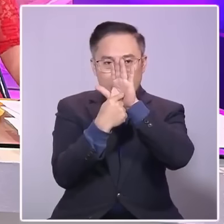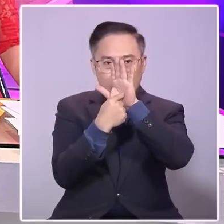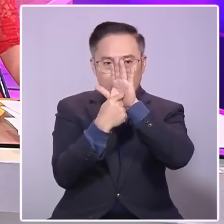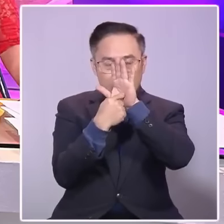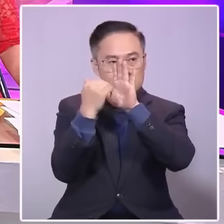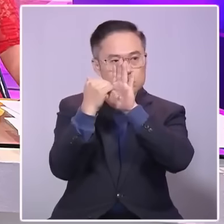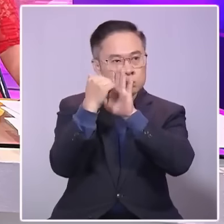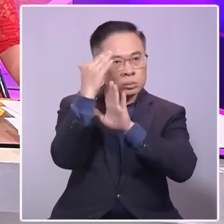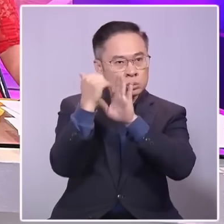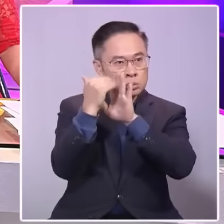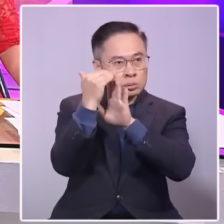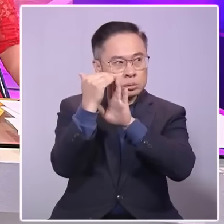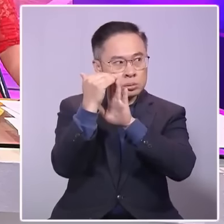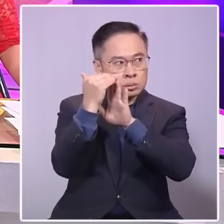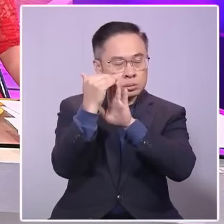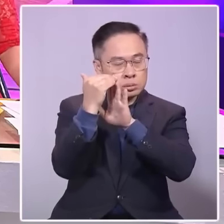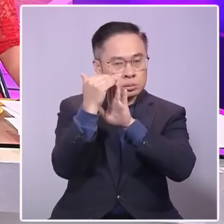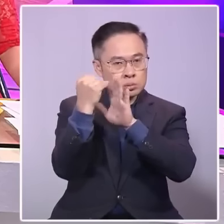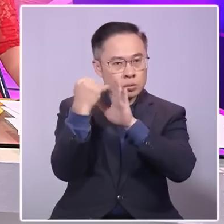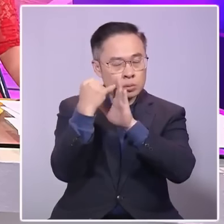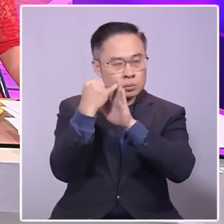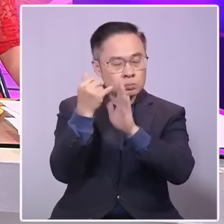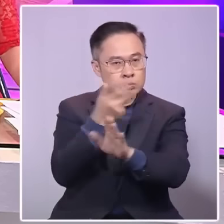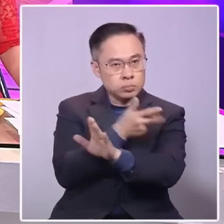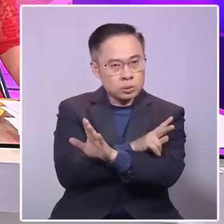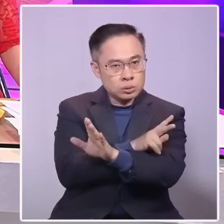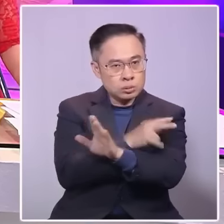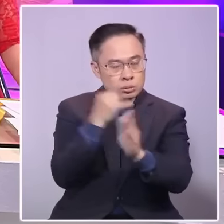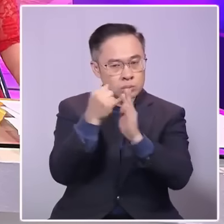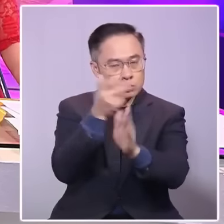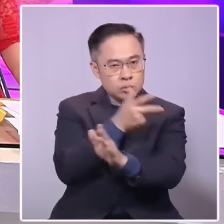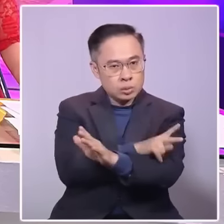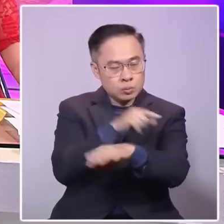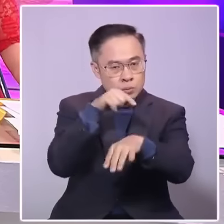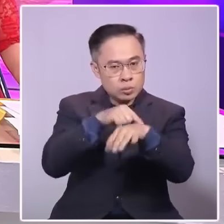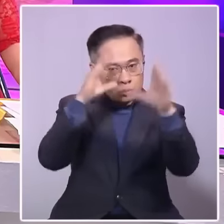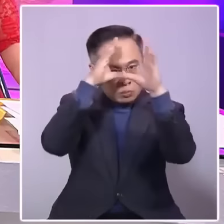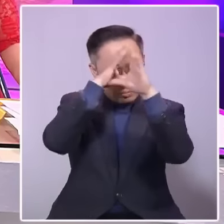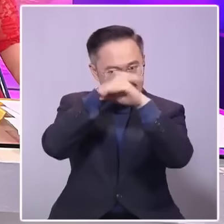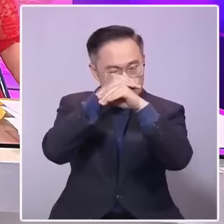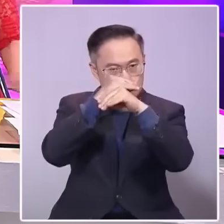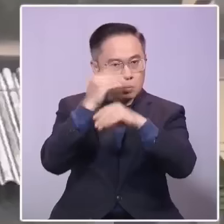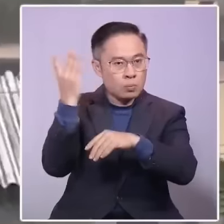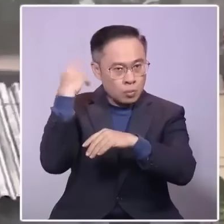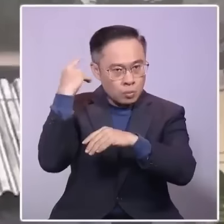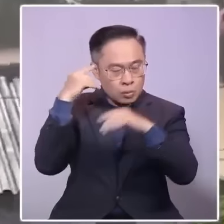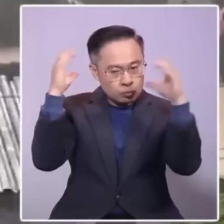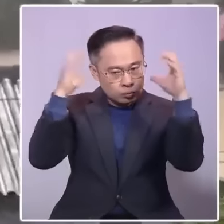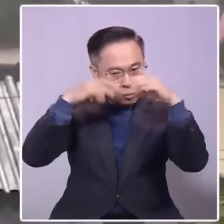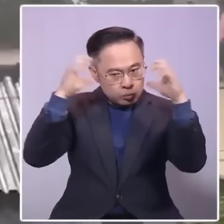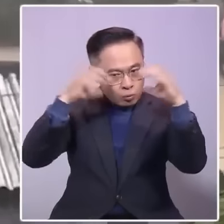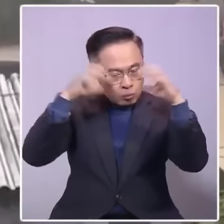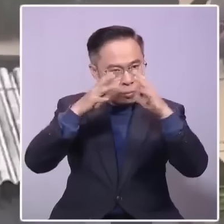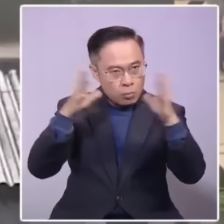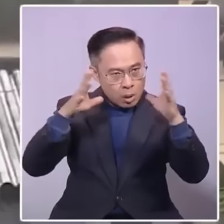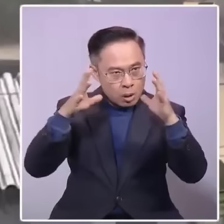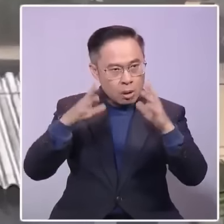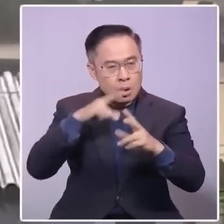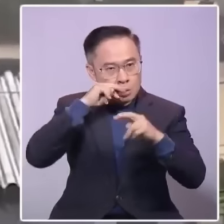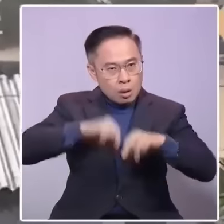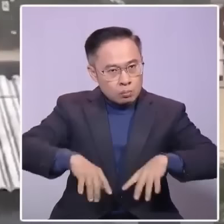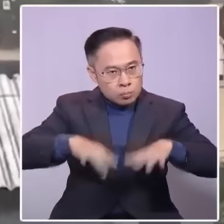ที่ภูเก็ตค่ะบริเวณในตัวเมืองเลยนะคะเนื่องจากว่าตลอดทั้งคืนที่ผ่านมาฝนตกหนักอ่วมเลยแล้วก็ทำให้มีน้ำขังรอการระ